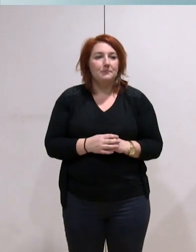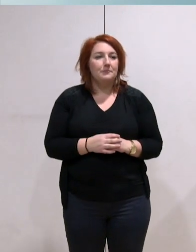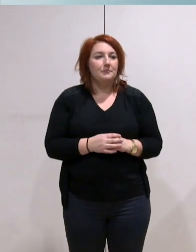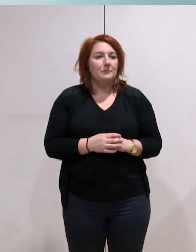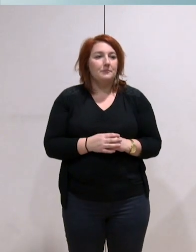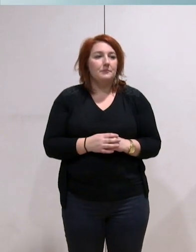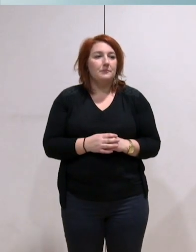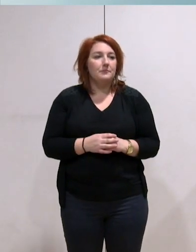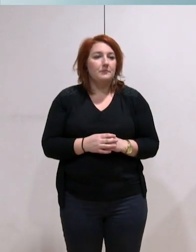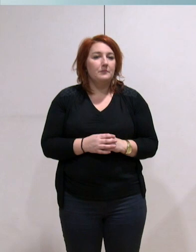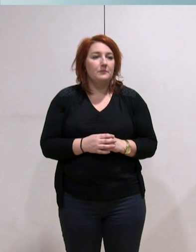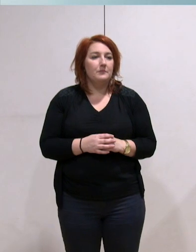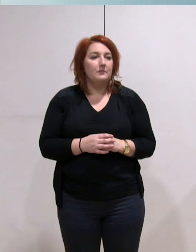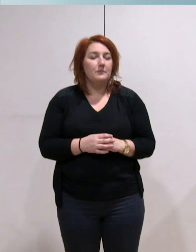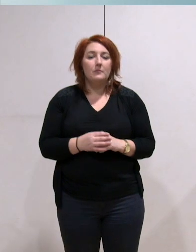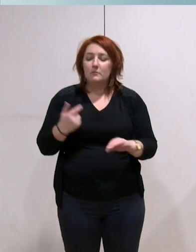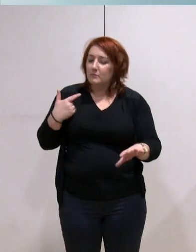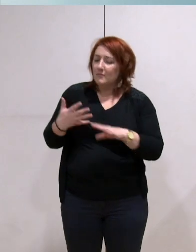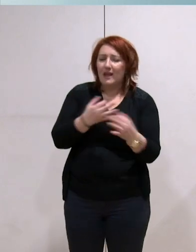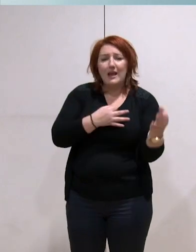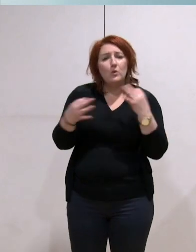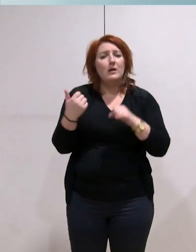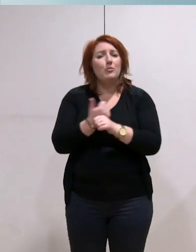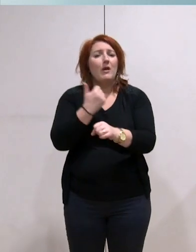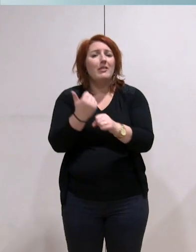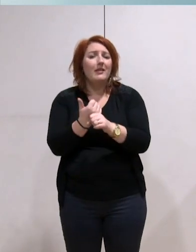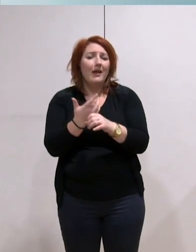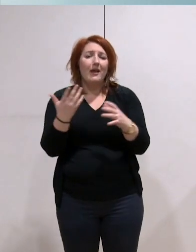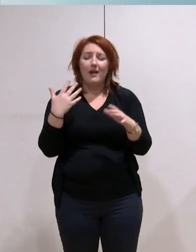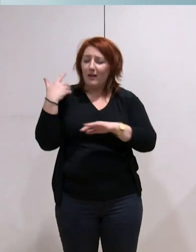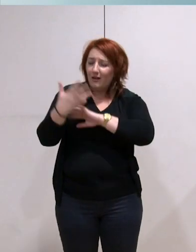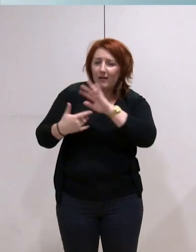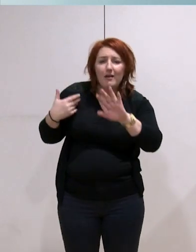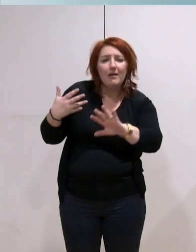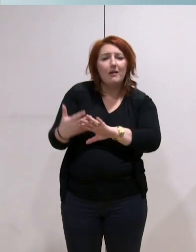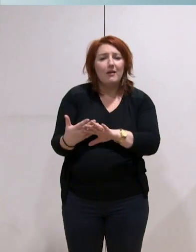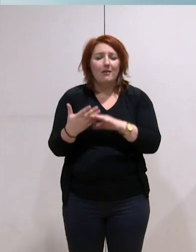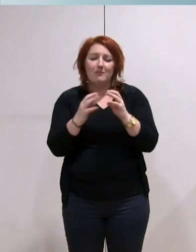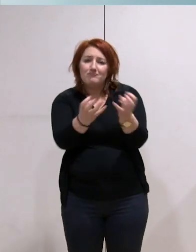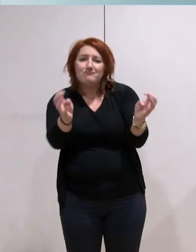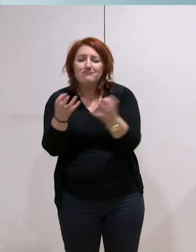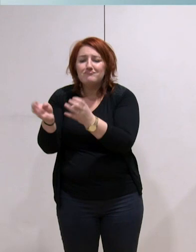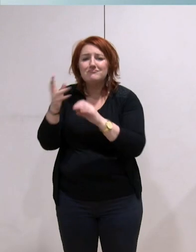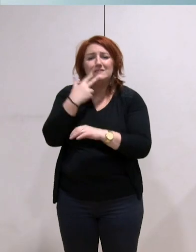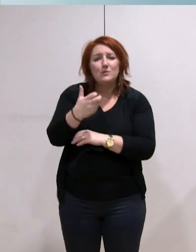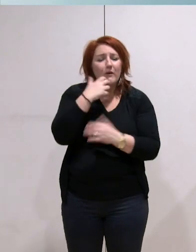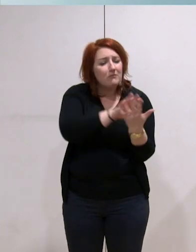questions budgétaires que l'on traite avec eux tout au long de l'année monsieur Sabri vous avez la parole